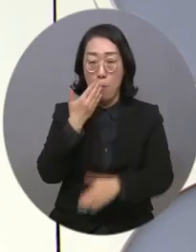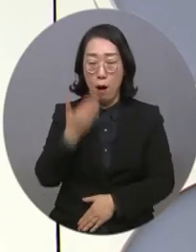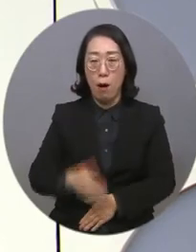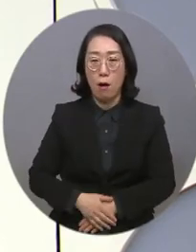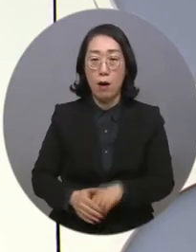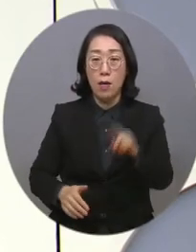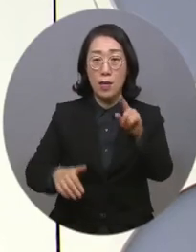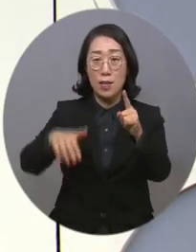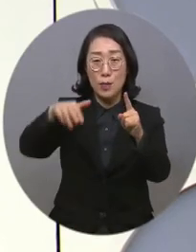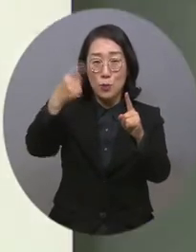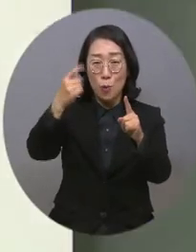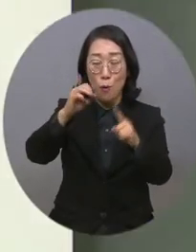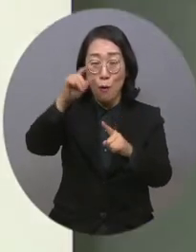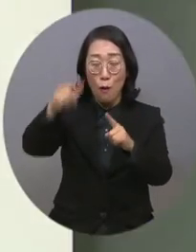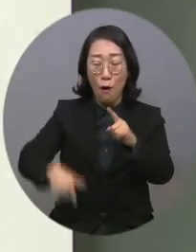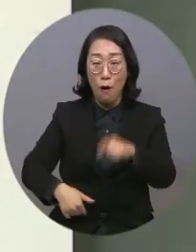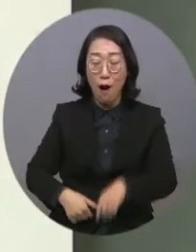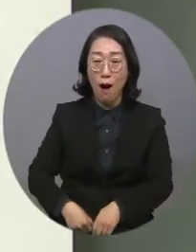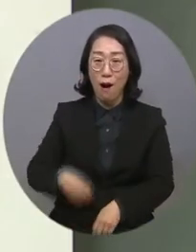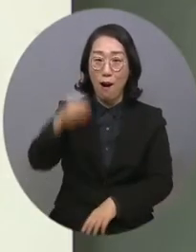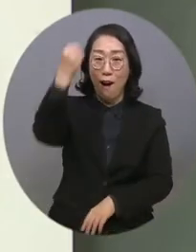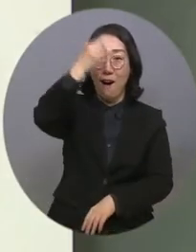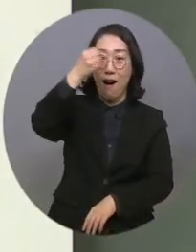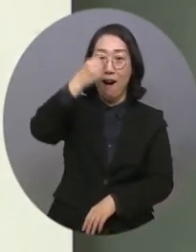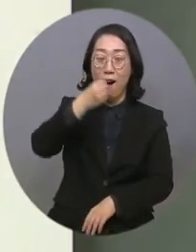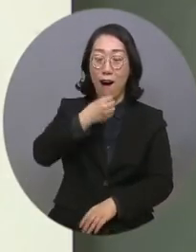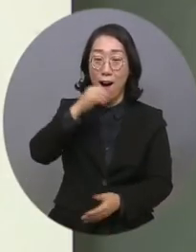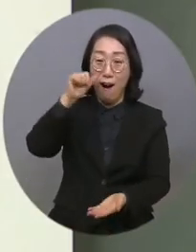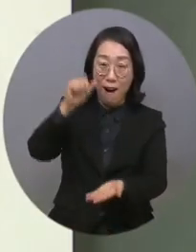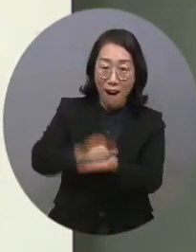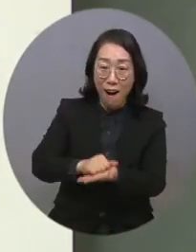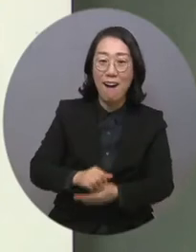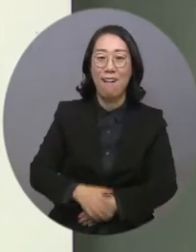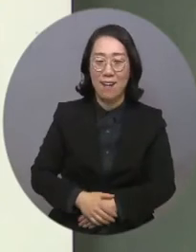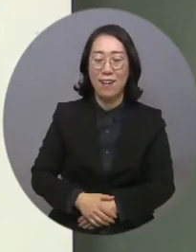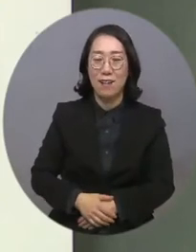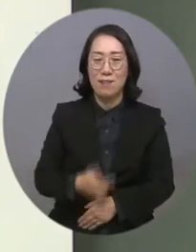1조 억 달러지 참 꿈도 못 꾸었던 그런